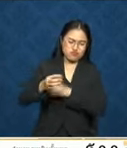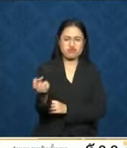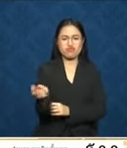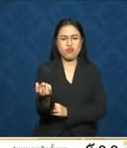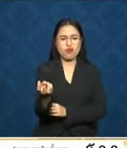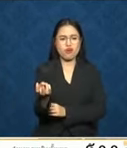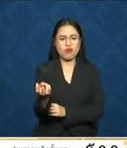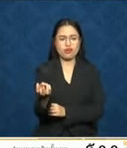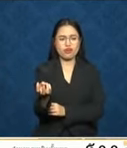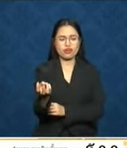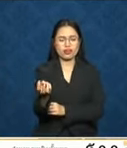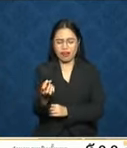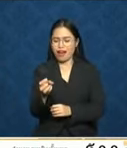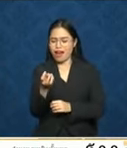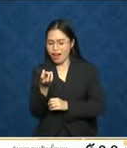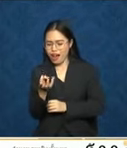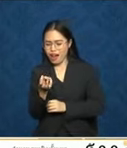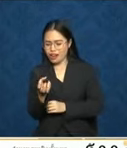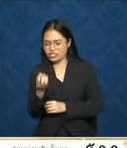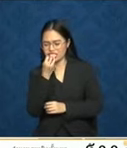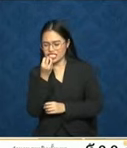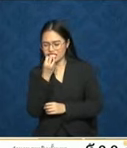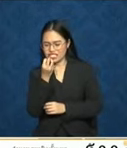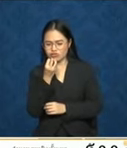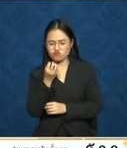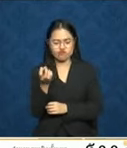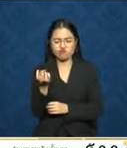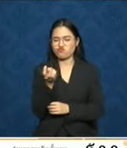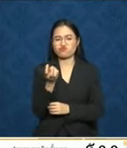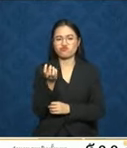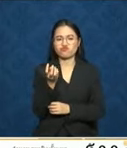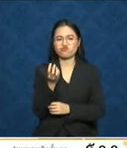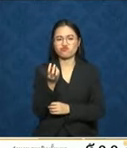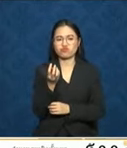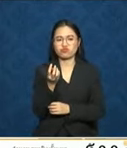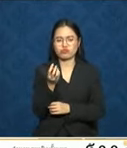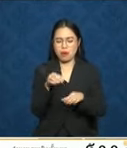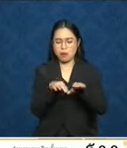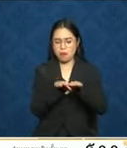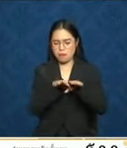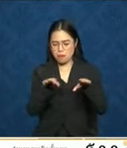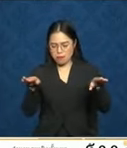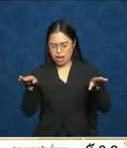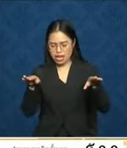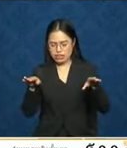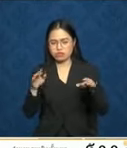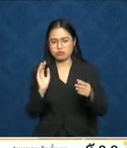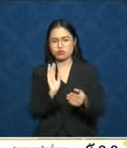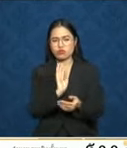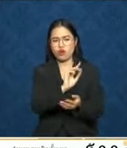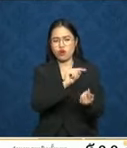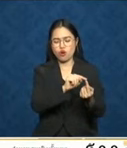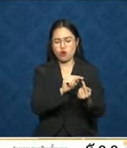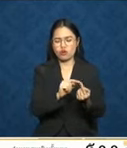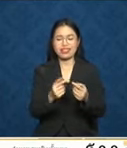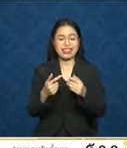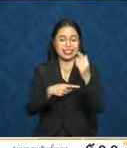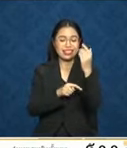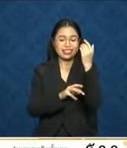ยที่บริโภคแล้วมีปริมาณน้อยมากครับท่านประธานขนาดมาตรฐานและเนื่องจากจังหวัดตรังรับข้าวสารมาจากภายน